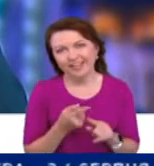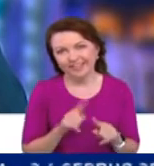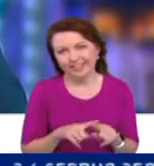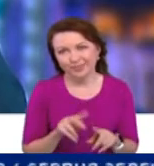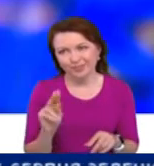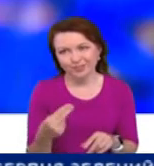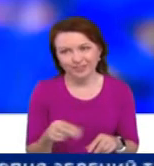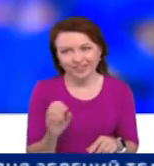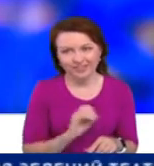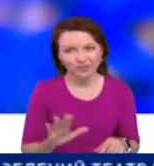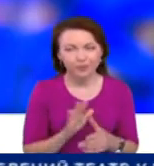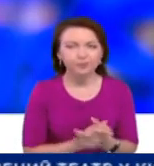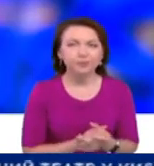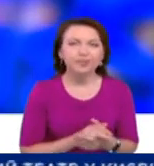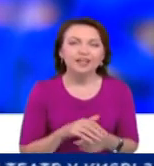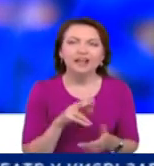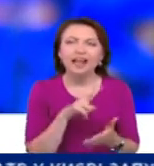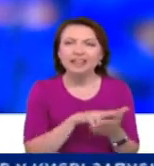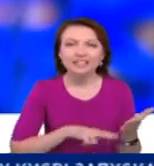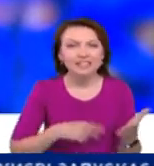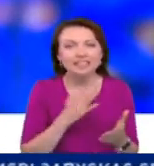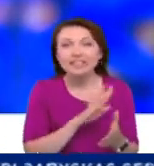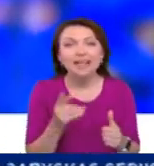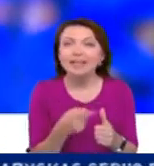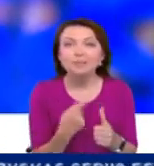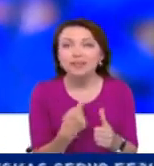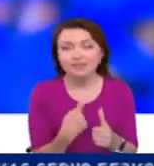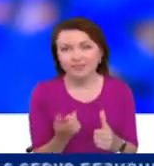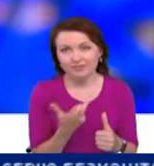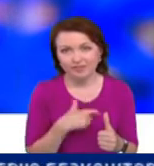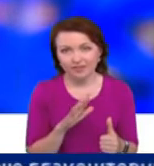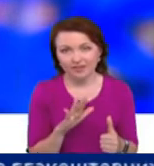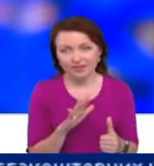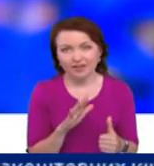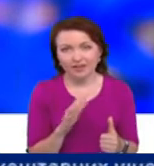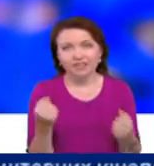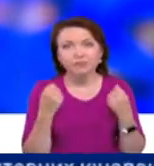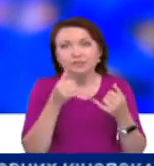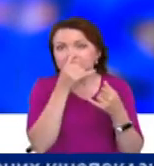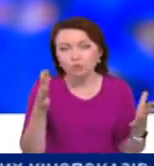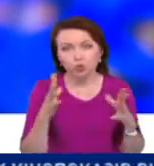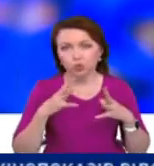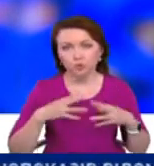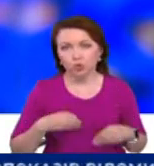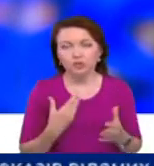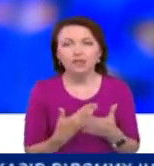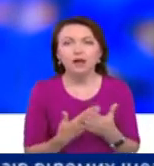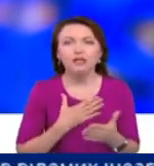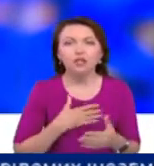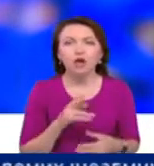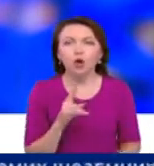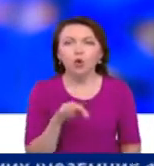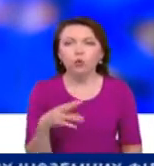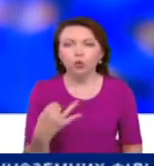Смотрите, ліцензії являються неіменними, поэтому спортсмен не може успокоїтися. Вот, например, наш спортсмен